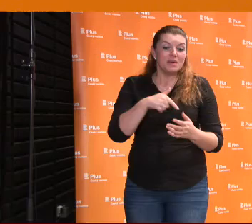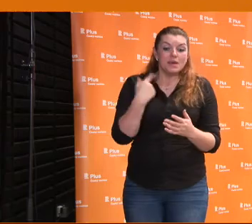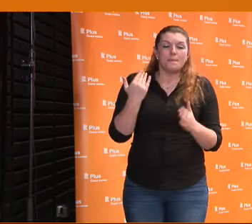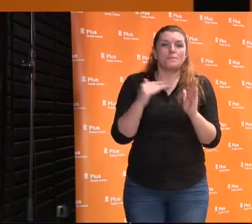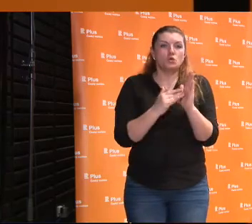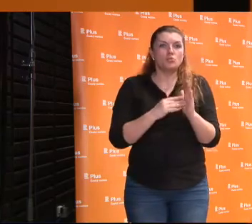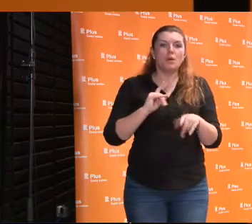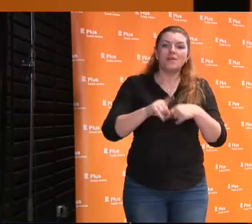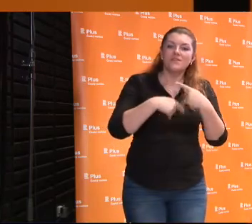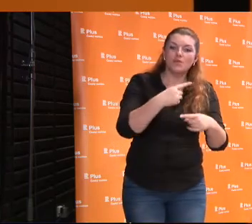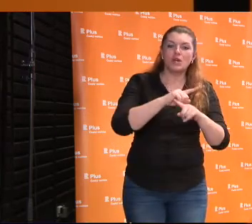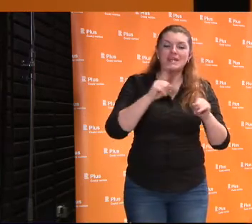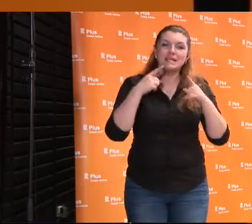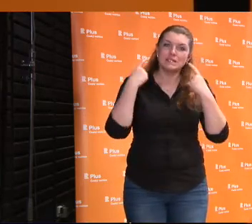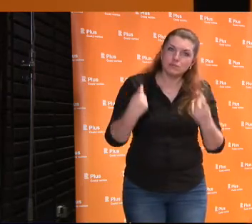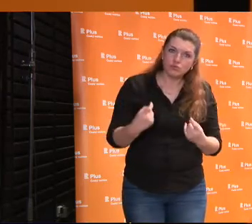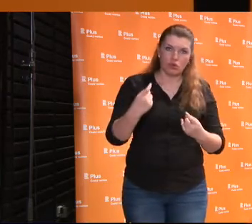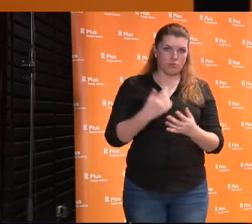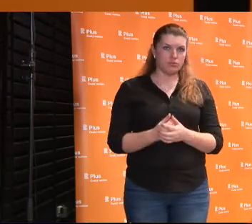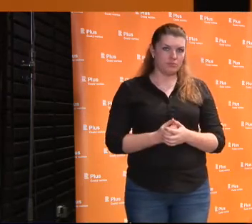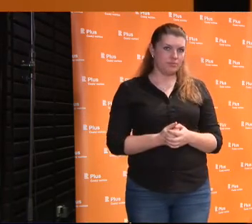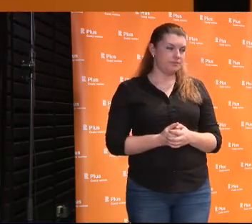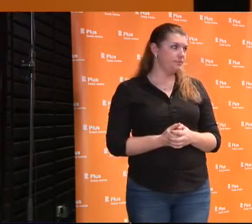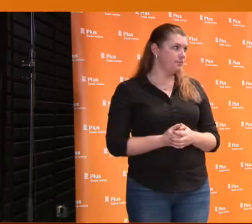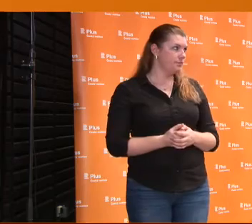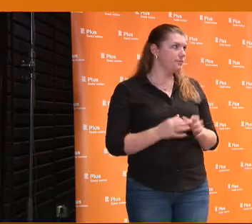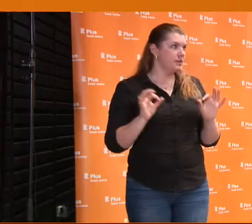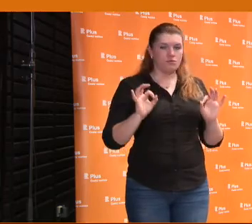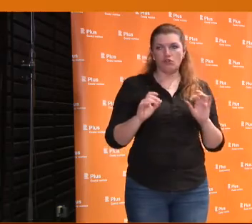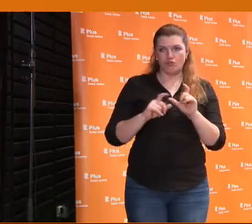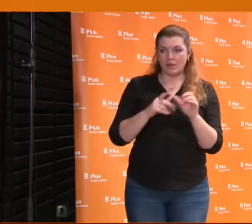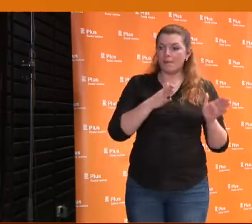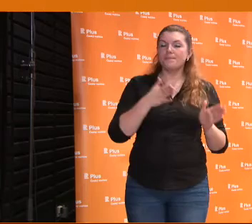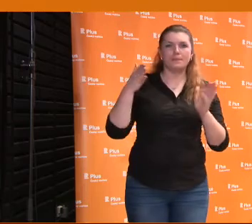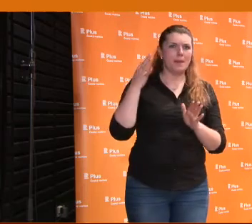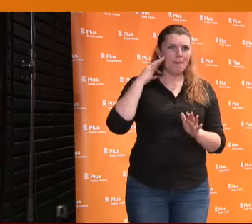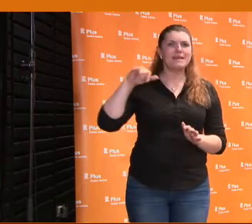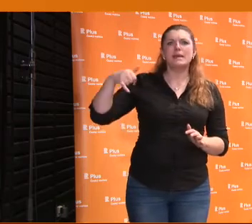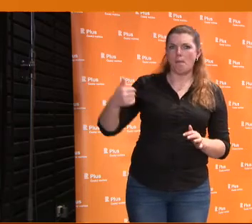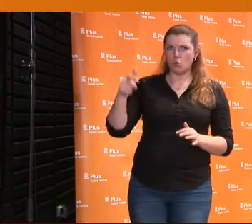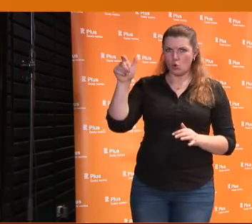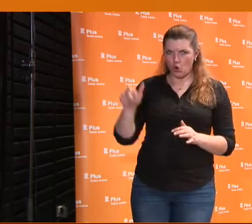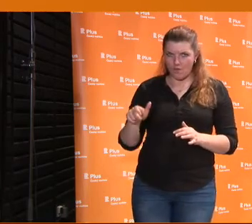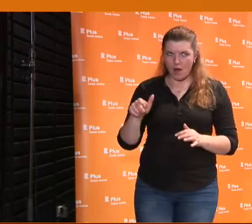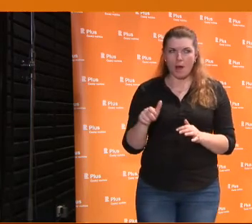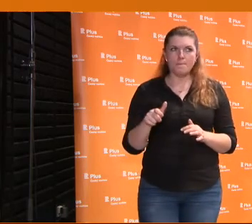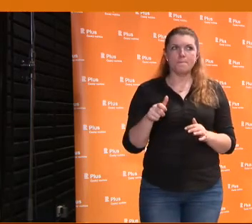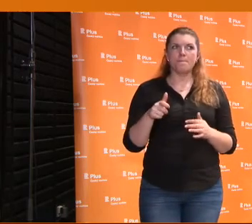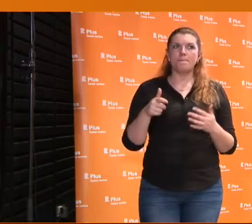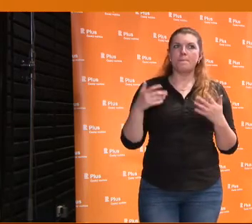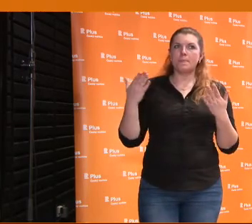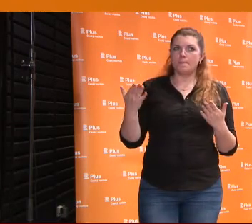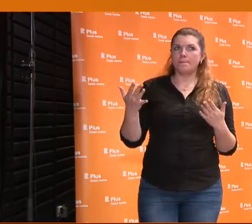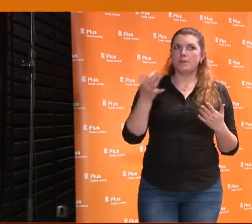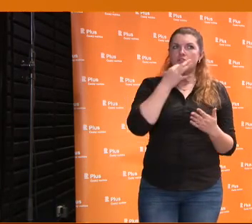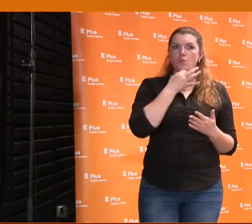vyvinout jiný způsob, jak to kraje. Říká Vladimír Špidla, já se s dovolením přesunu k Mileně Jaburkové. Paní Jaburková, pokud to celé